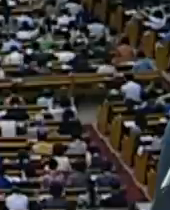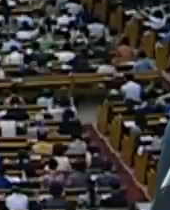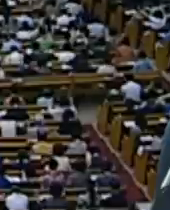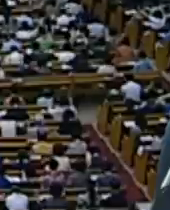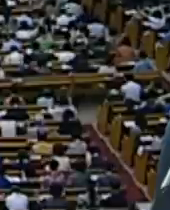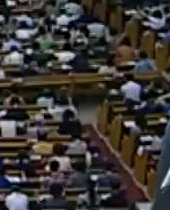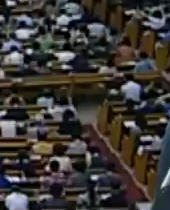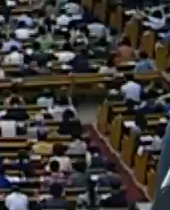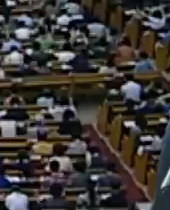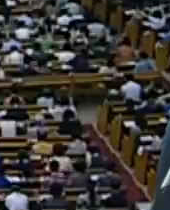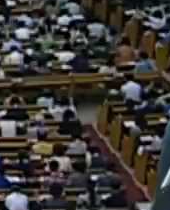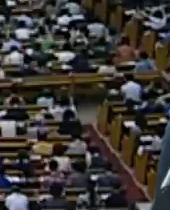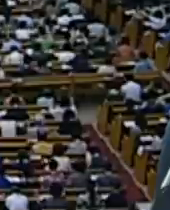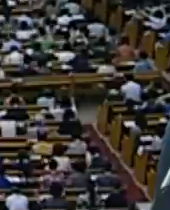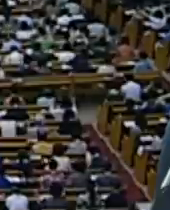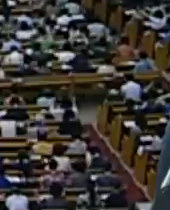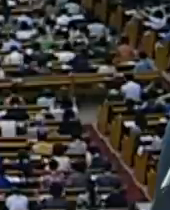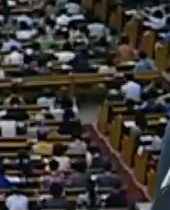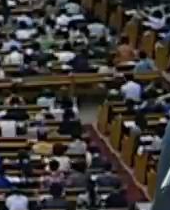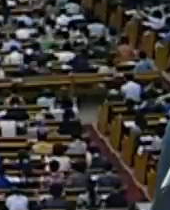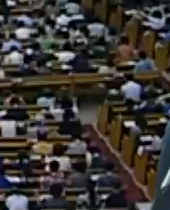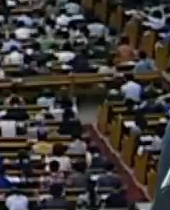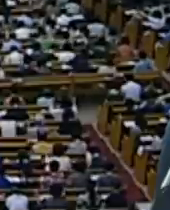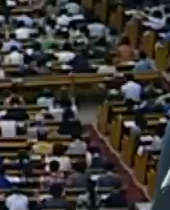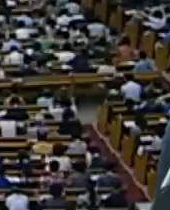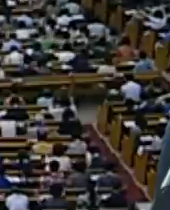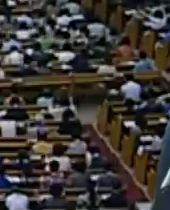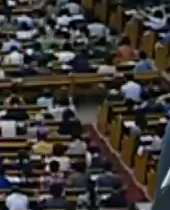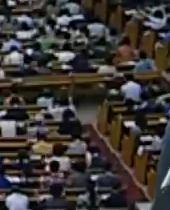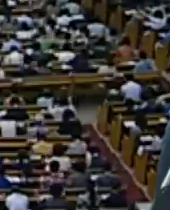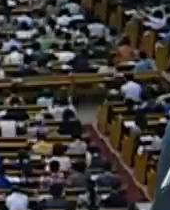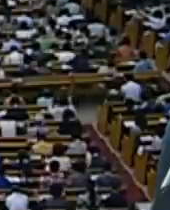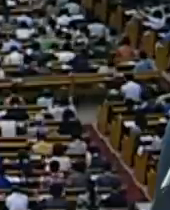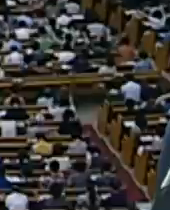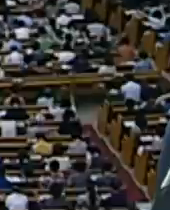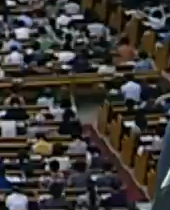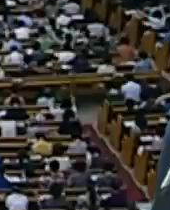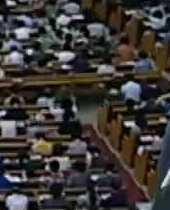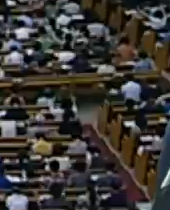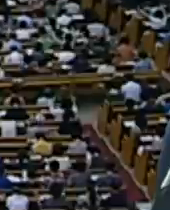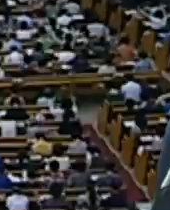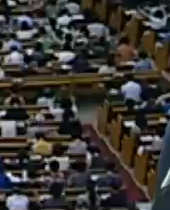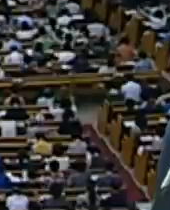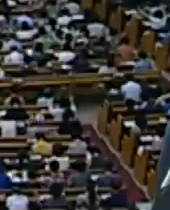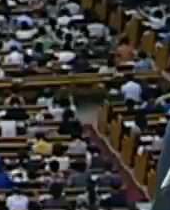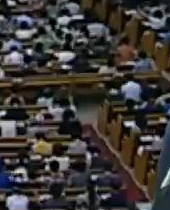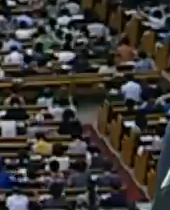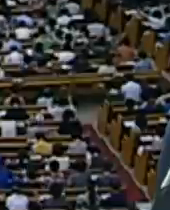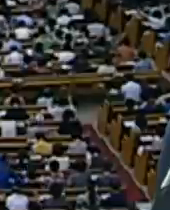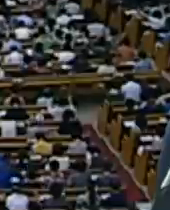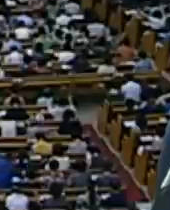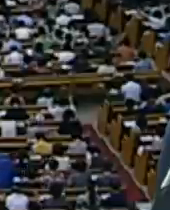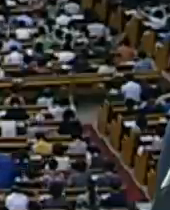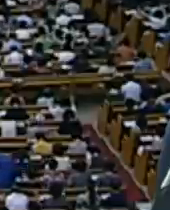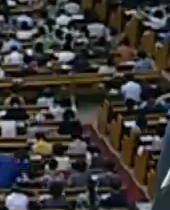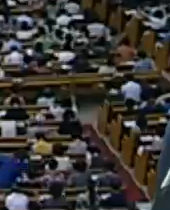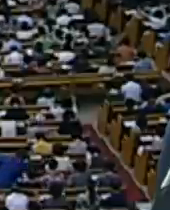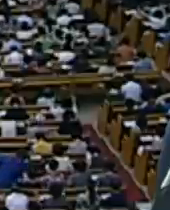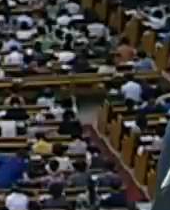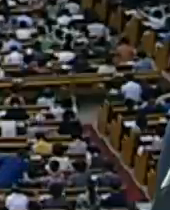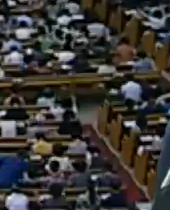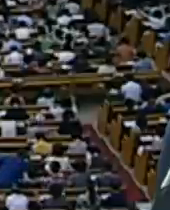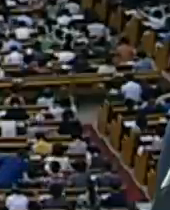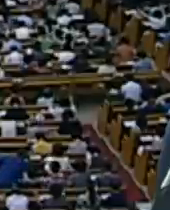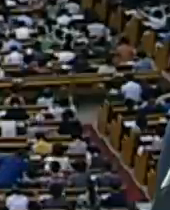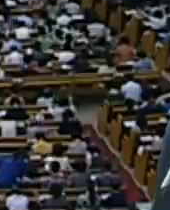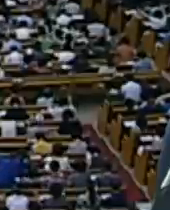주님 감사합니다. 주님께서 우리 속에 보배로와 계심으로 우리가 다 보배함이 되었사오니 보배함이 된 삶을